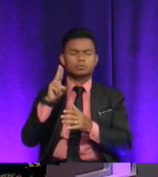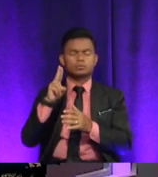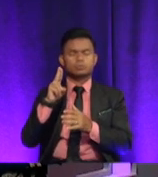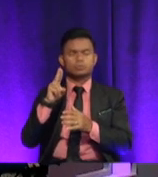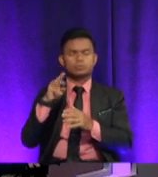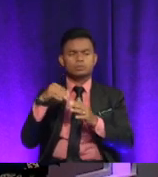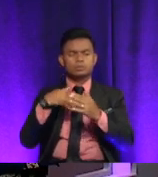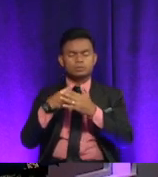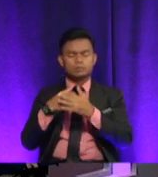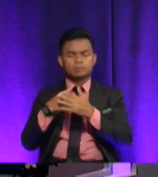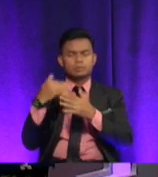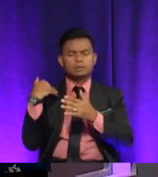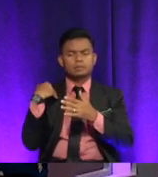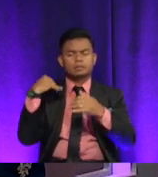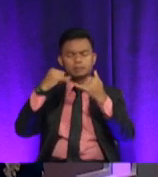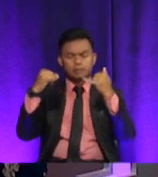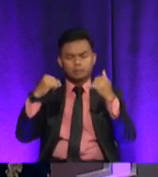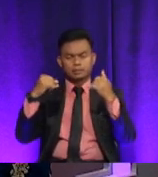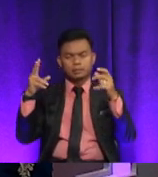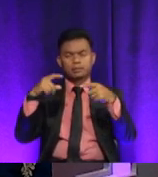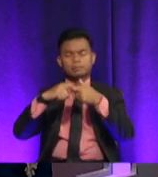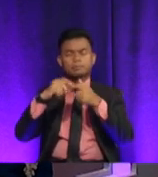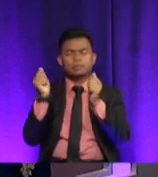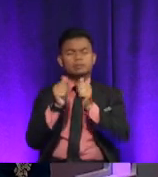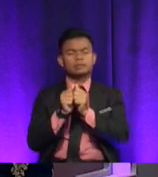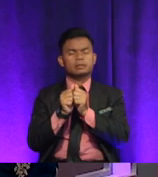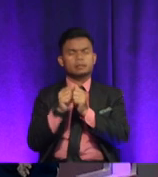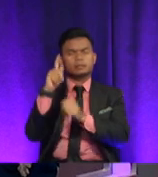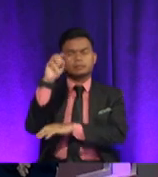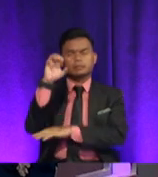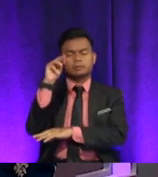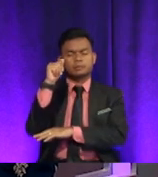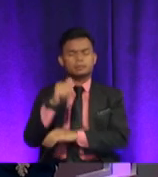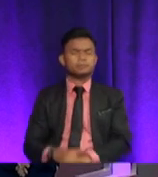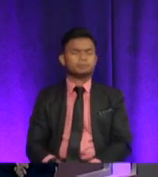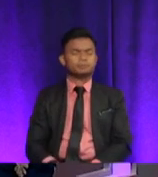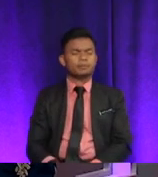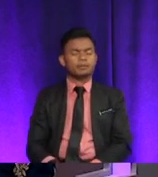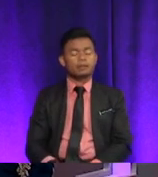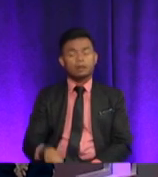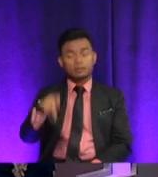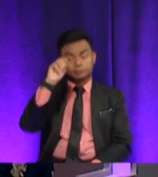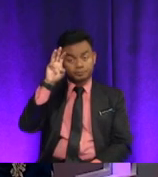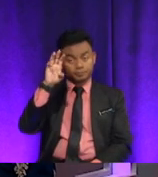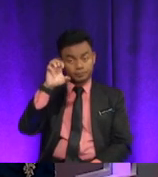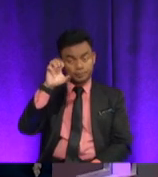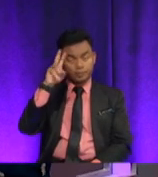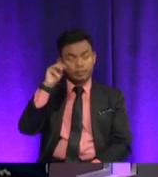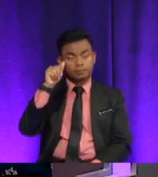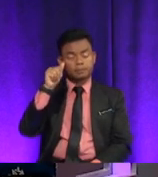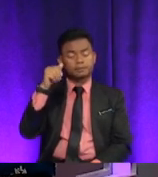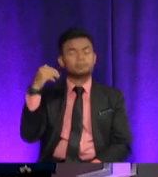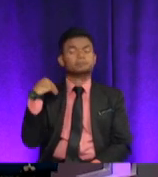dengan teh dengan tema Oke ibarat kalau di sini A tema persoalannya akan berada di bagian